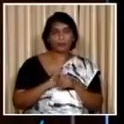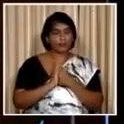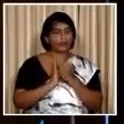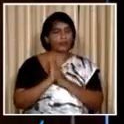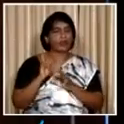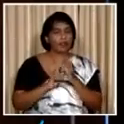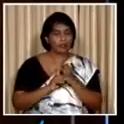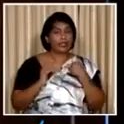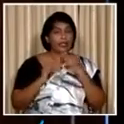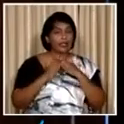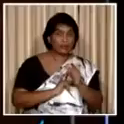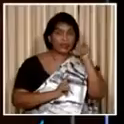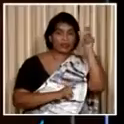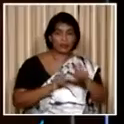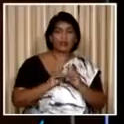මහමෙතුමා මගේගේ ගිනි තිබ්බේ